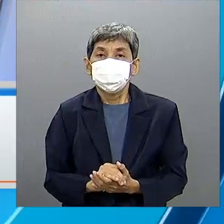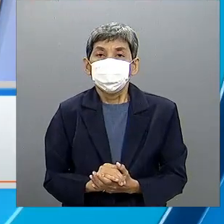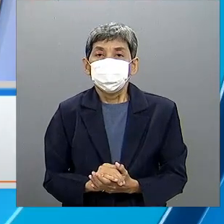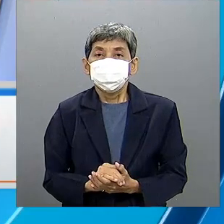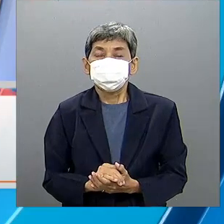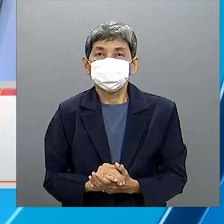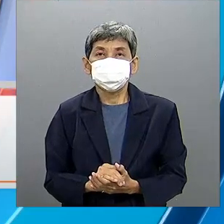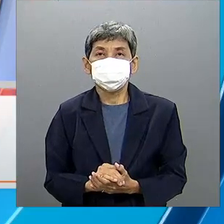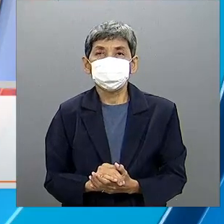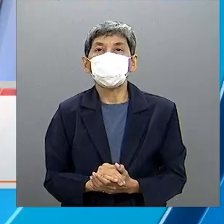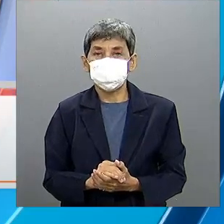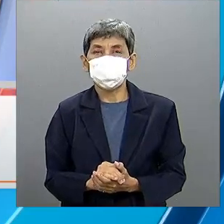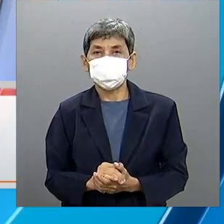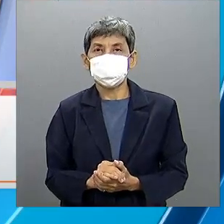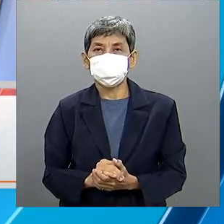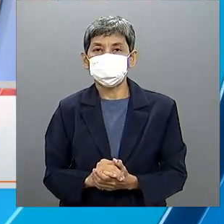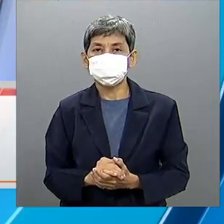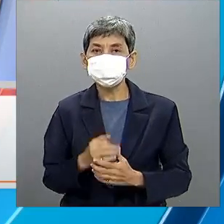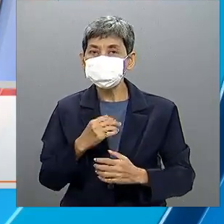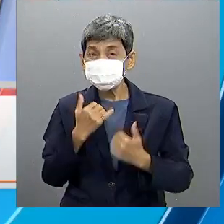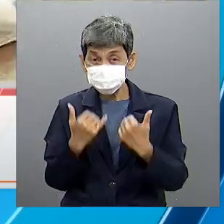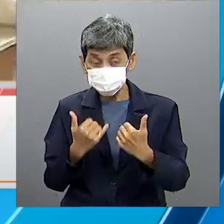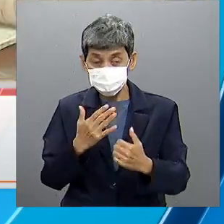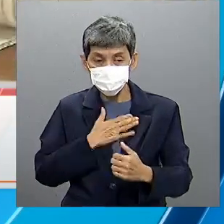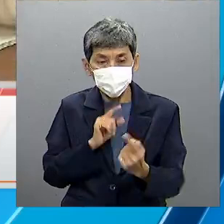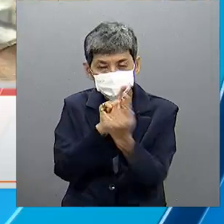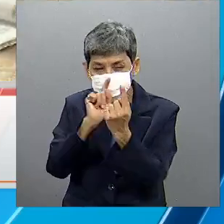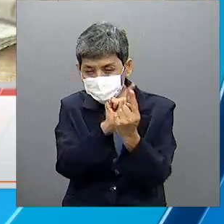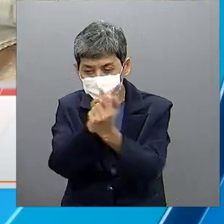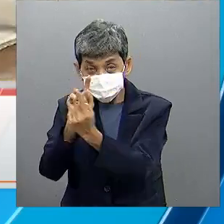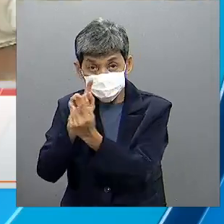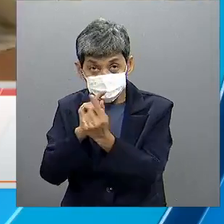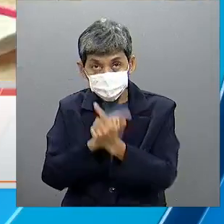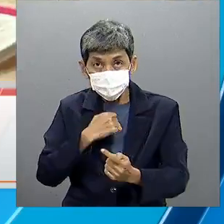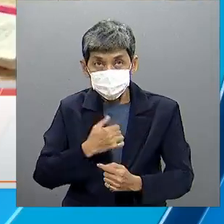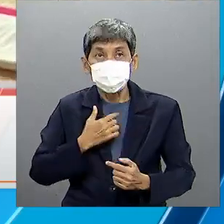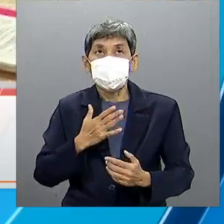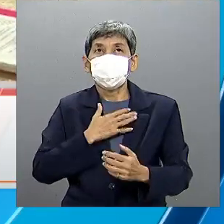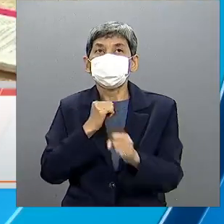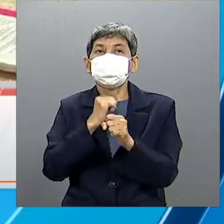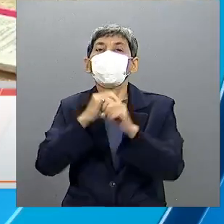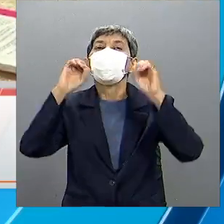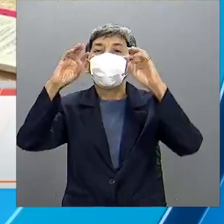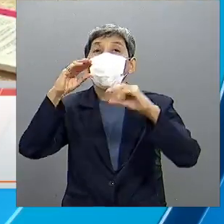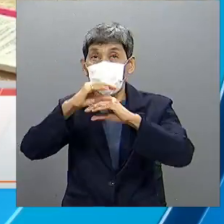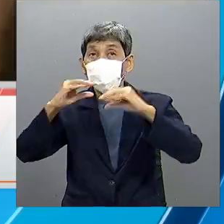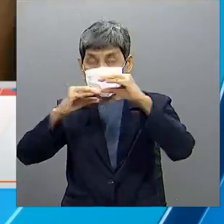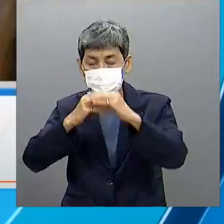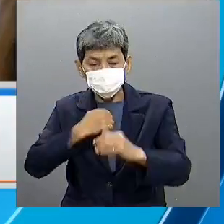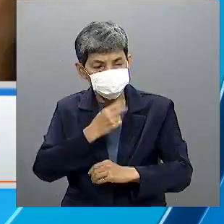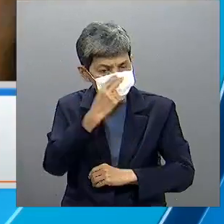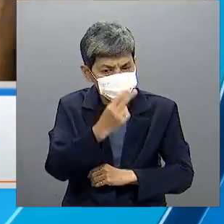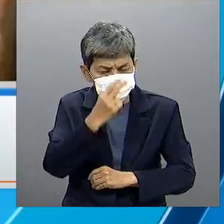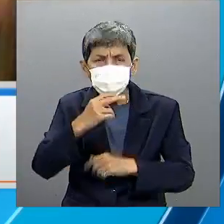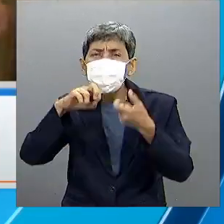อ้ก็จริงๆพอตอนนี้ลงพื้นที่ไปอะค่ะคือจริงๆเป็นครูในโครงการเนาะก็ได้เรียนรู้ว่าปัจจัยที่ทำให้เยาวช